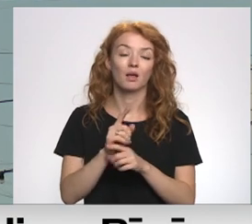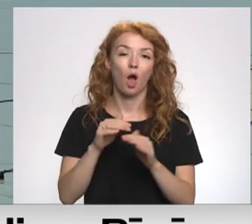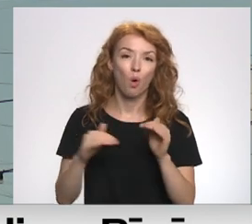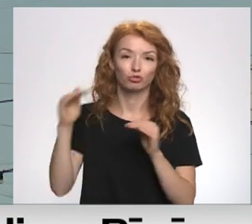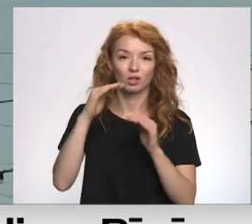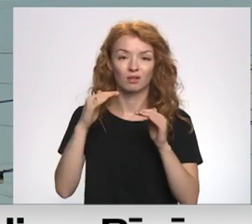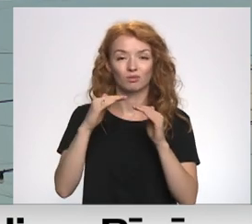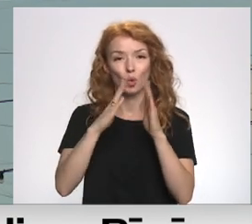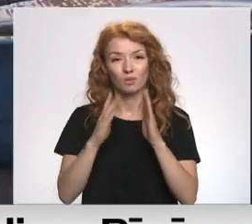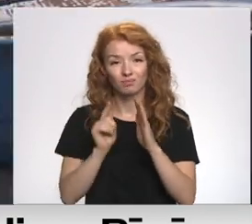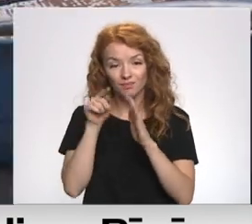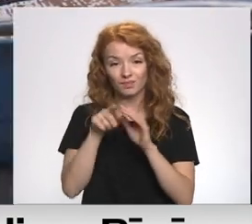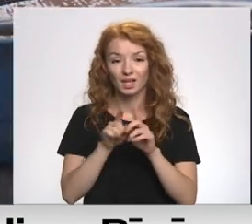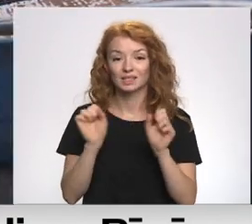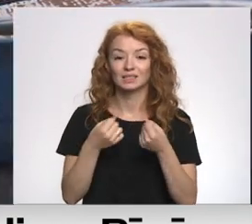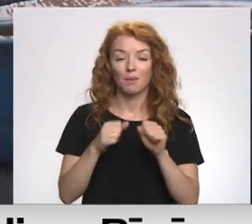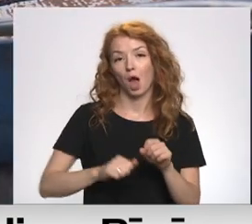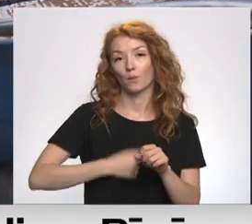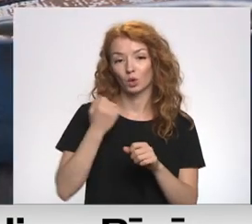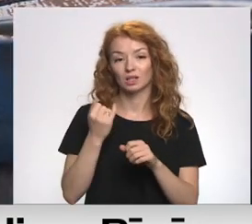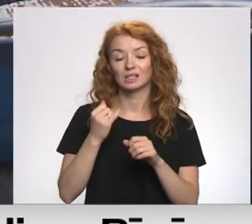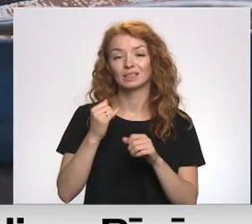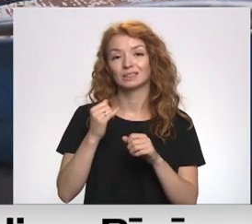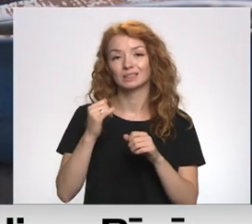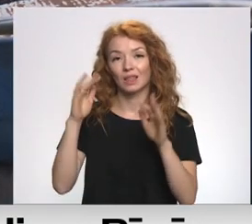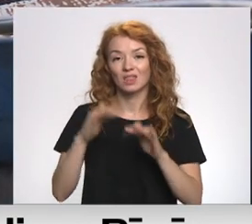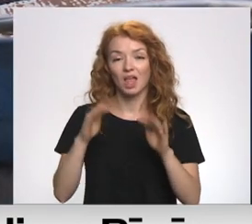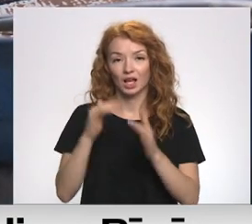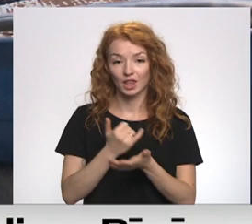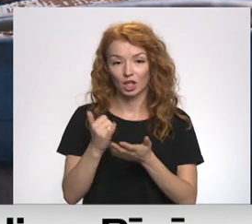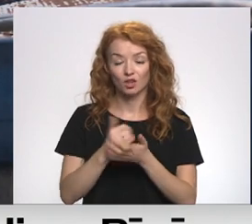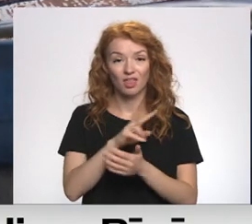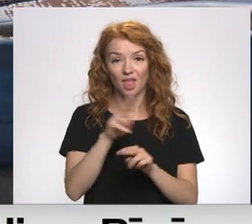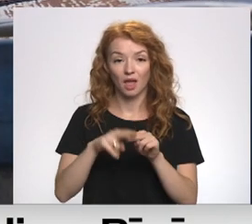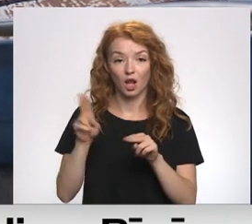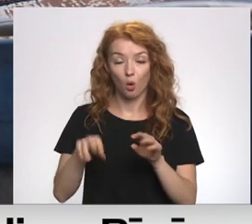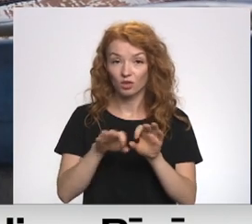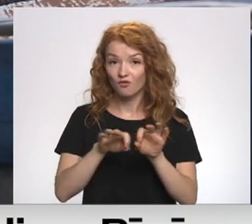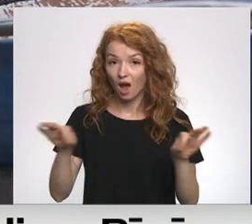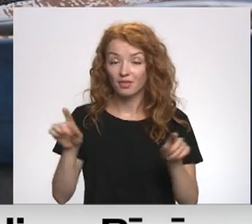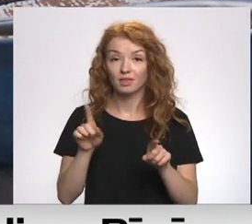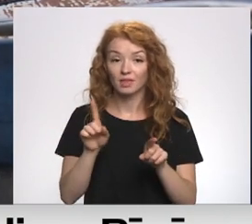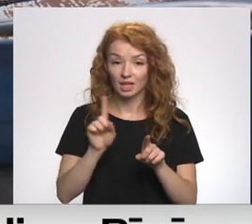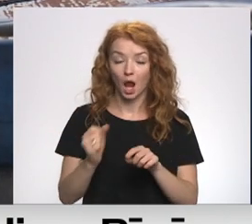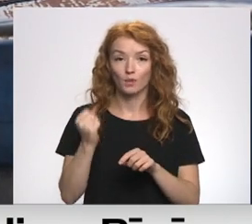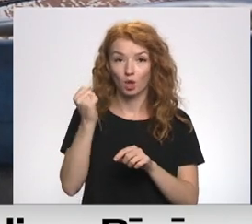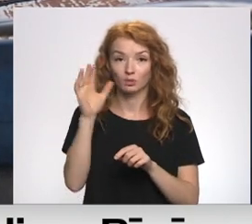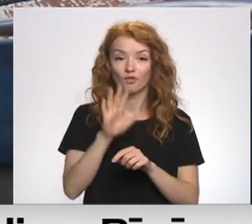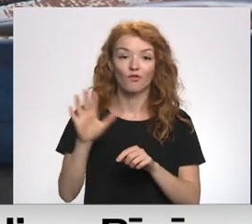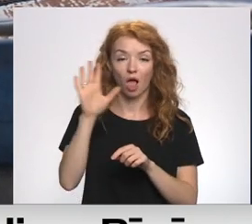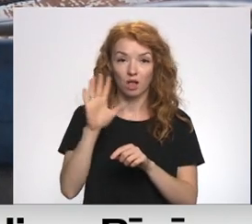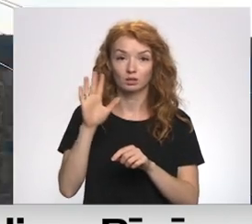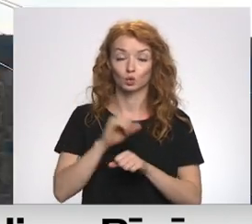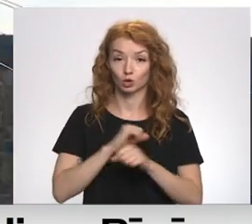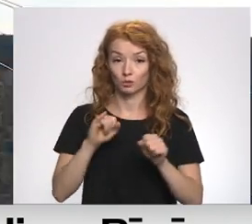stāviem, ziemā tie apgrūtina sniega tīrīšanu no jumtiem. Nelegālie vadi ir apdraudējums arī nacionālajai drošībai, jo daļa